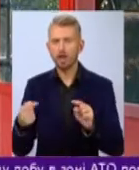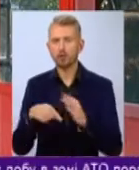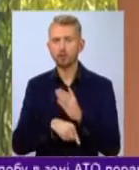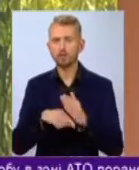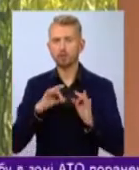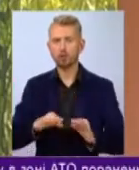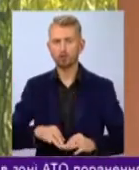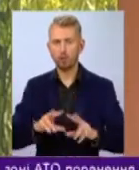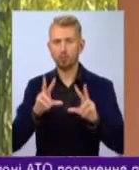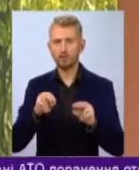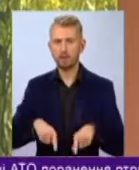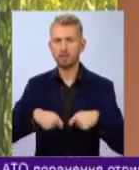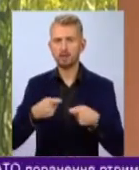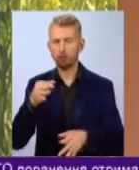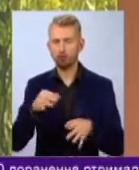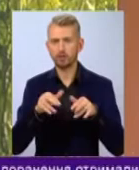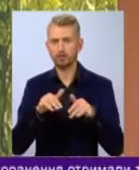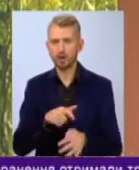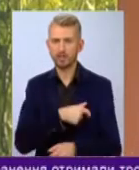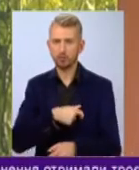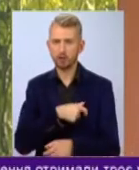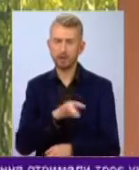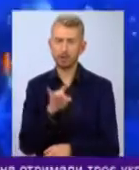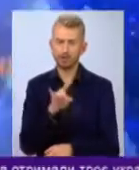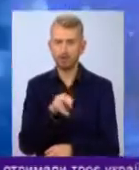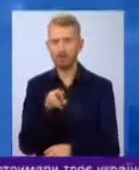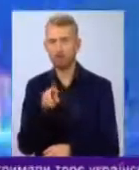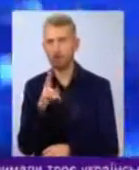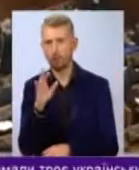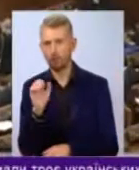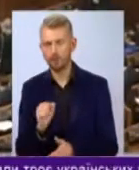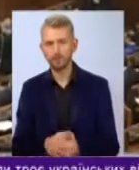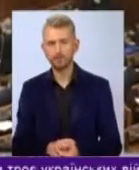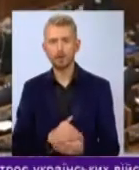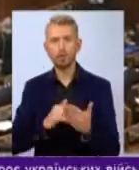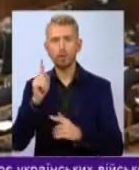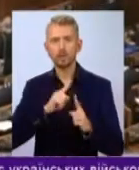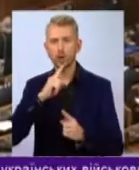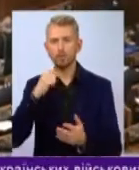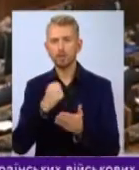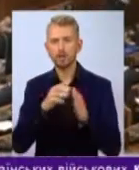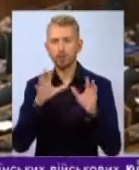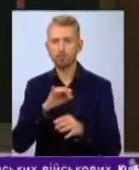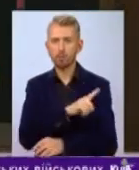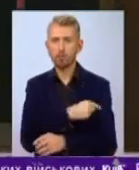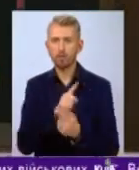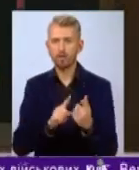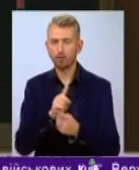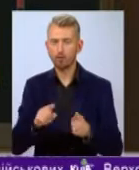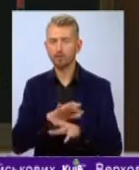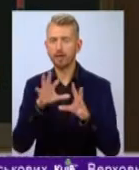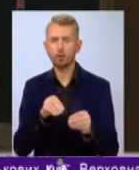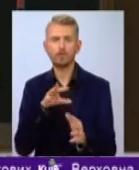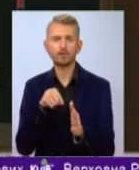прокуратура обіцяла передати до суду справу депутатів Розенблата і Полякова. Верховна Рада ухвалила закон про медреформу. Загалом внесли